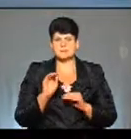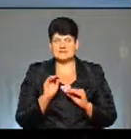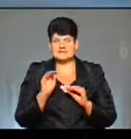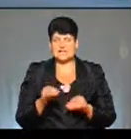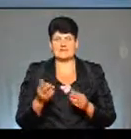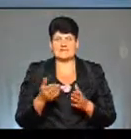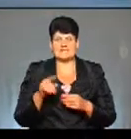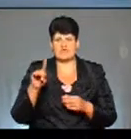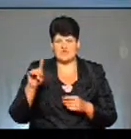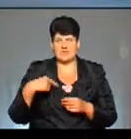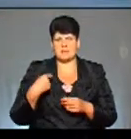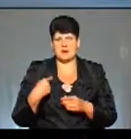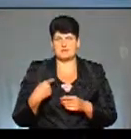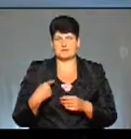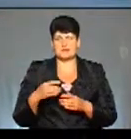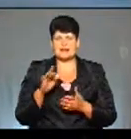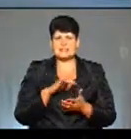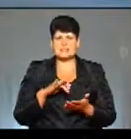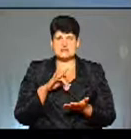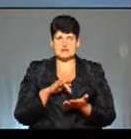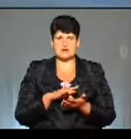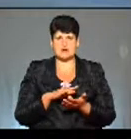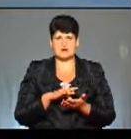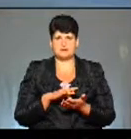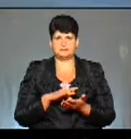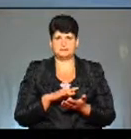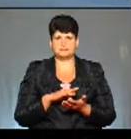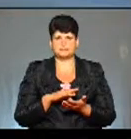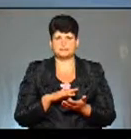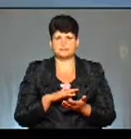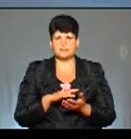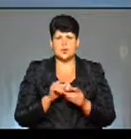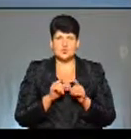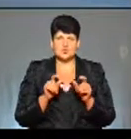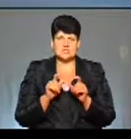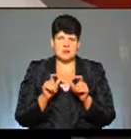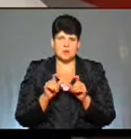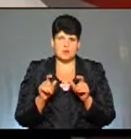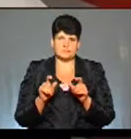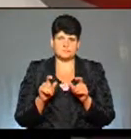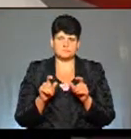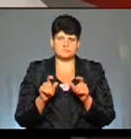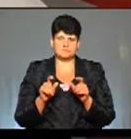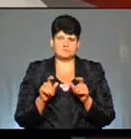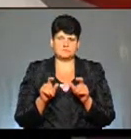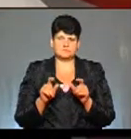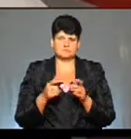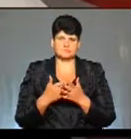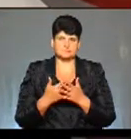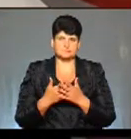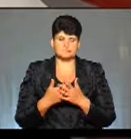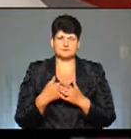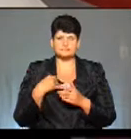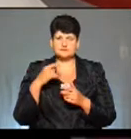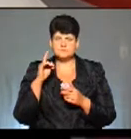вимагає, скажімо так, центральні, які, ну, скажімо, установи, там, як, наприклад, знаємо, до